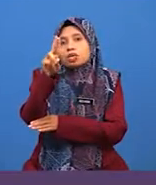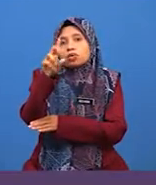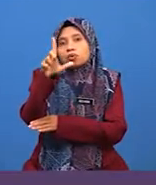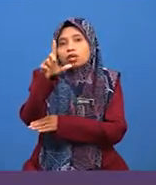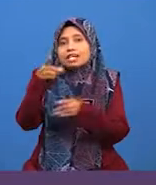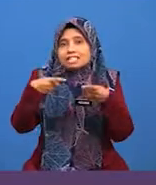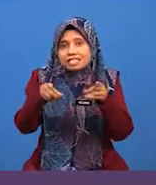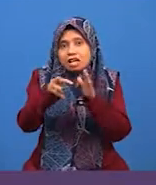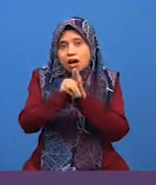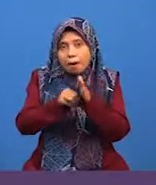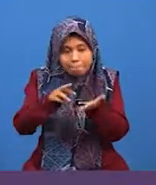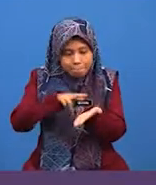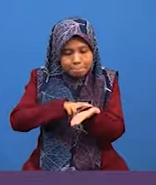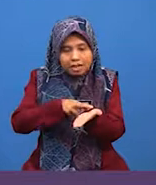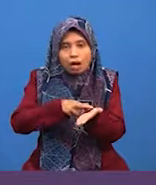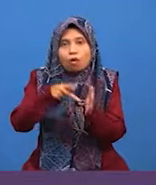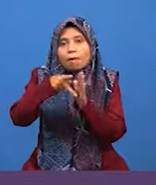sedang merawat pesakit.